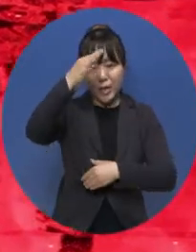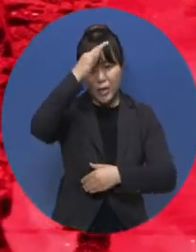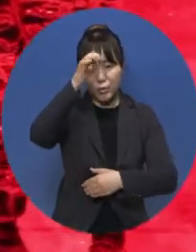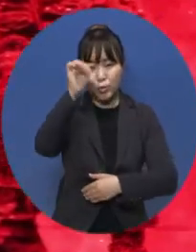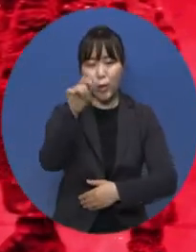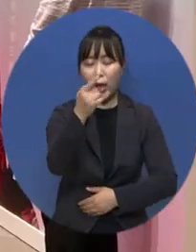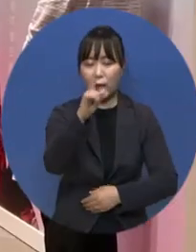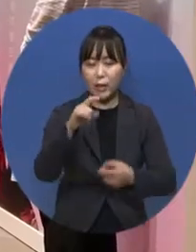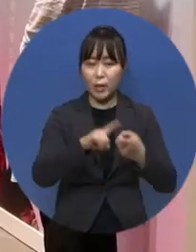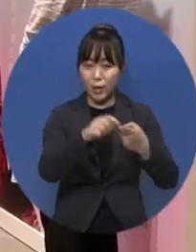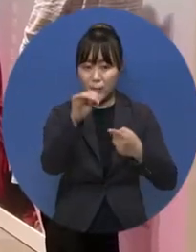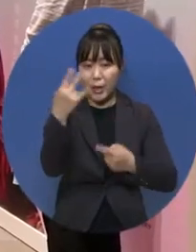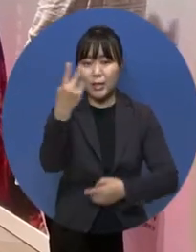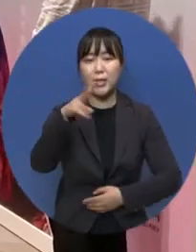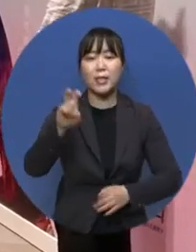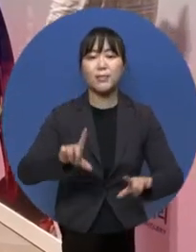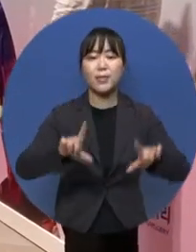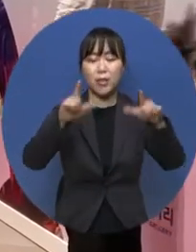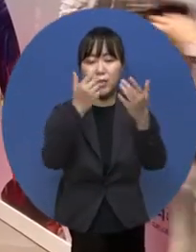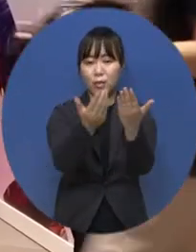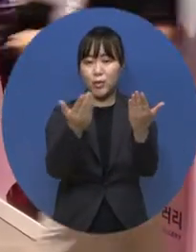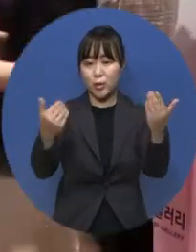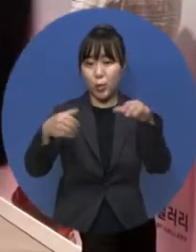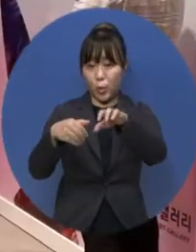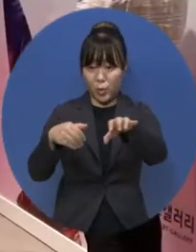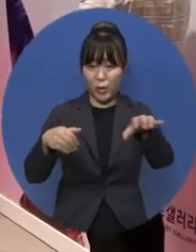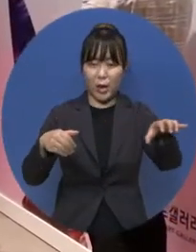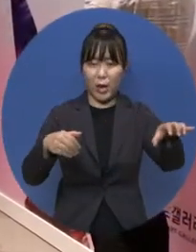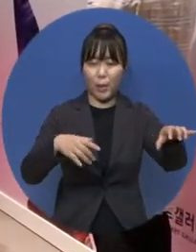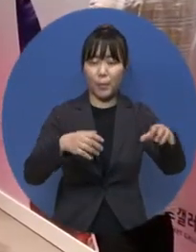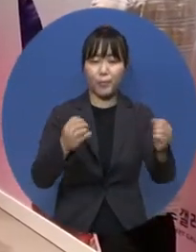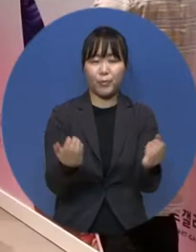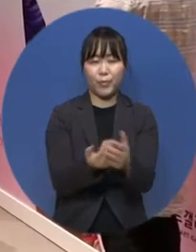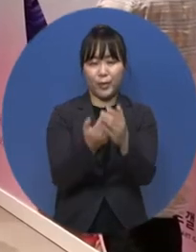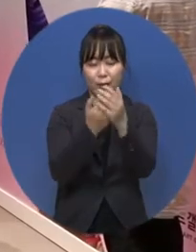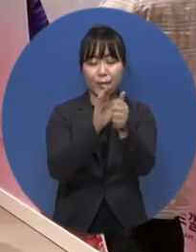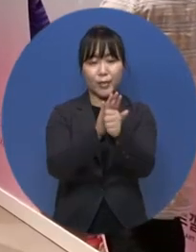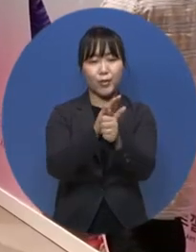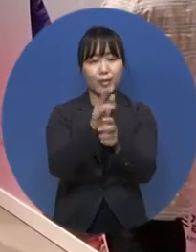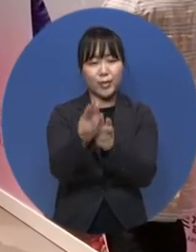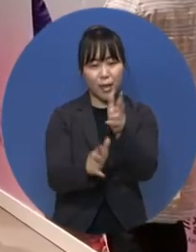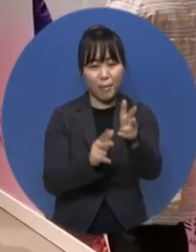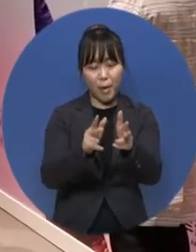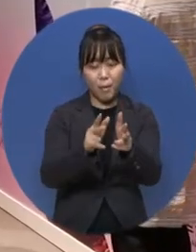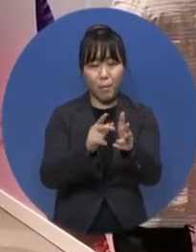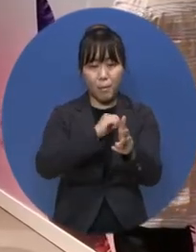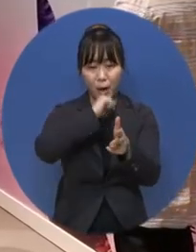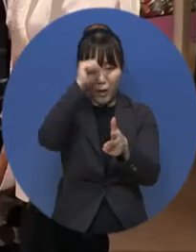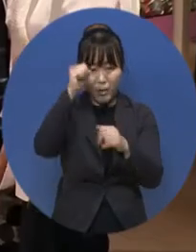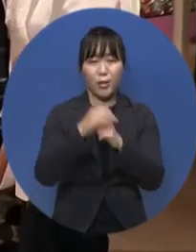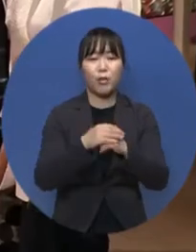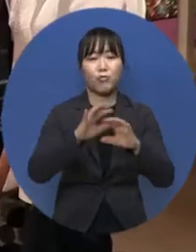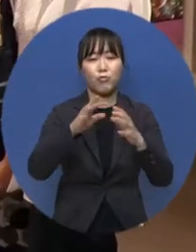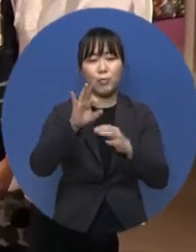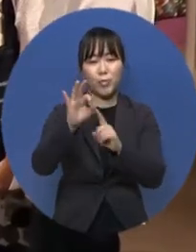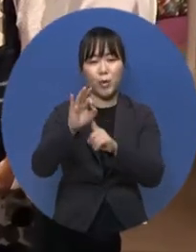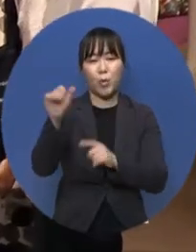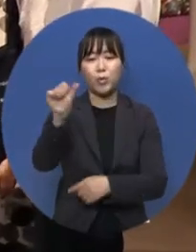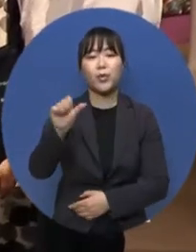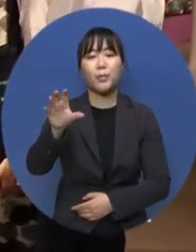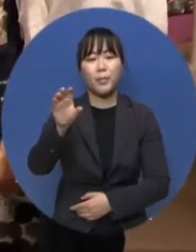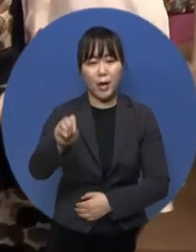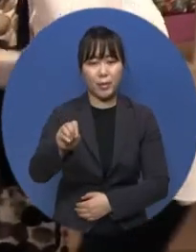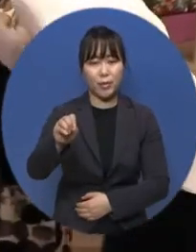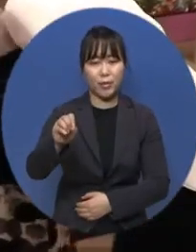한국문화예술회관연합회 2020년 전시공간 활성화 지원사업 공모에 선정돼 국비 5천만